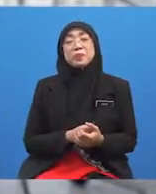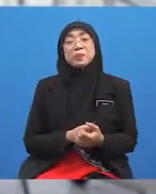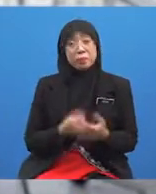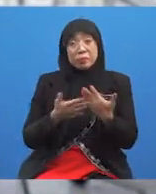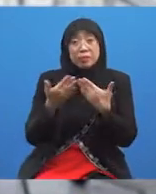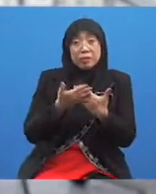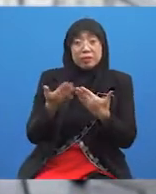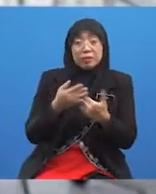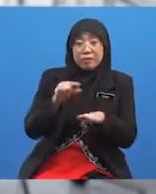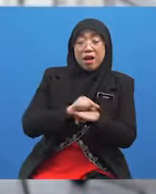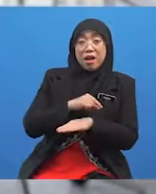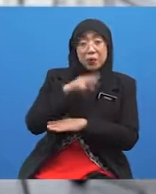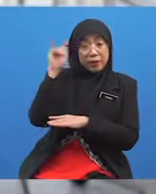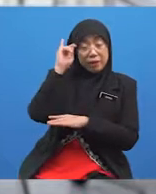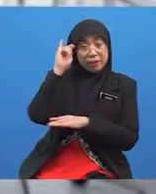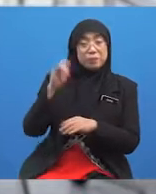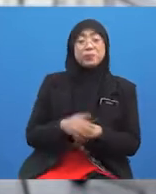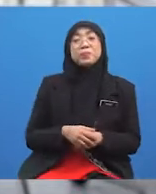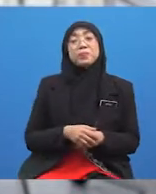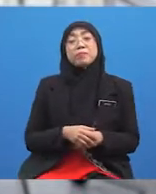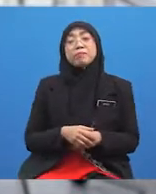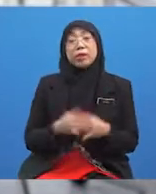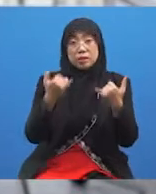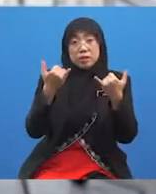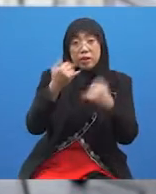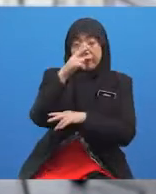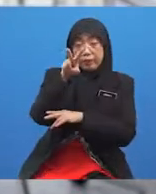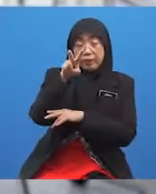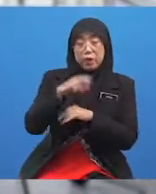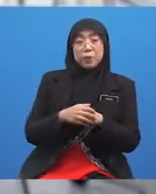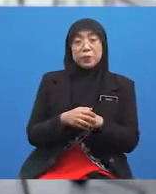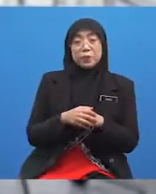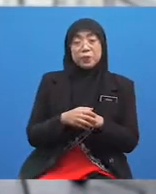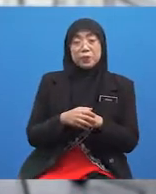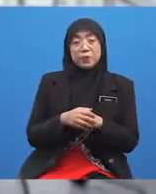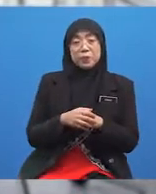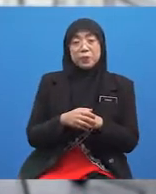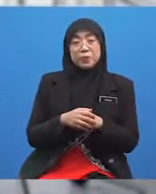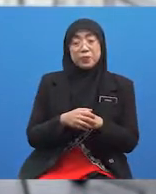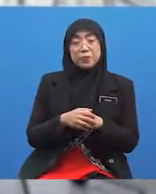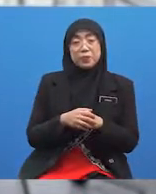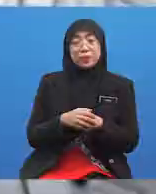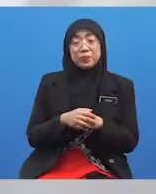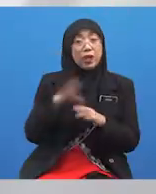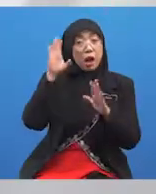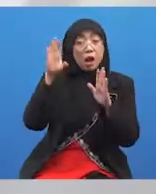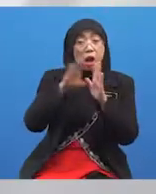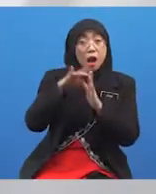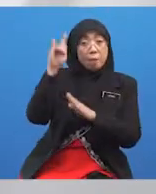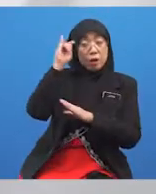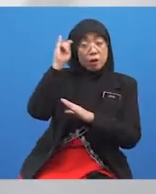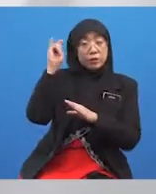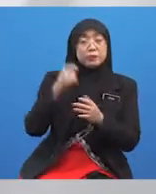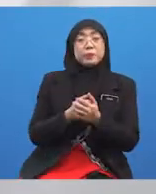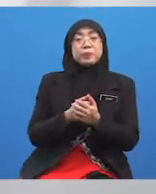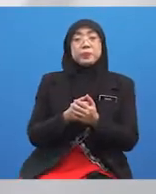IT? Baik, mari kita lihat paparan seterusnya pada peta ahli IT, proses keputusan